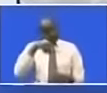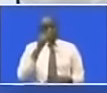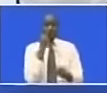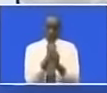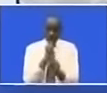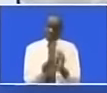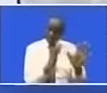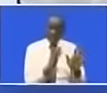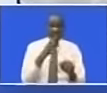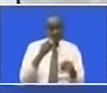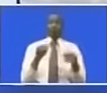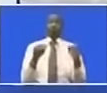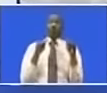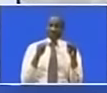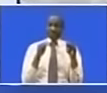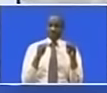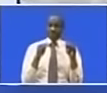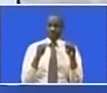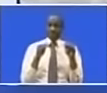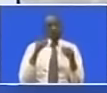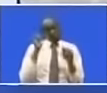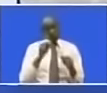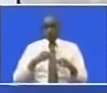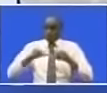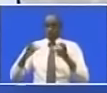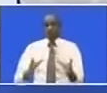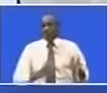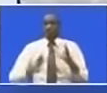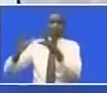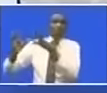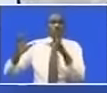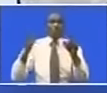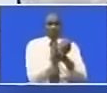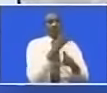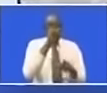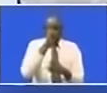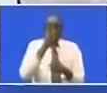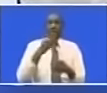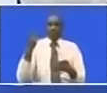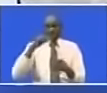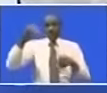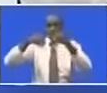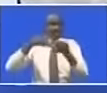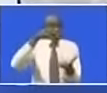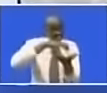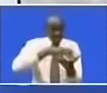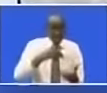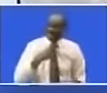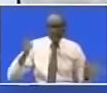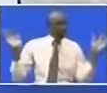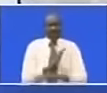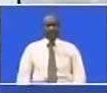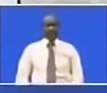kutumikia, wakawa wameitwa sasa wakabidhiwe hivyo vifaa ili wavipeleke kwa Saranga pale na Kimarabii pale na Kimara stopover. Wale vijana wakasema